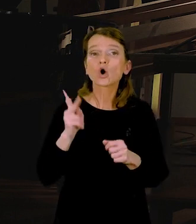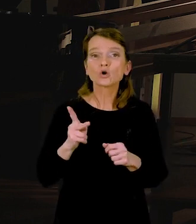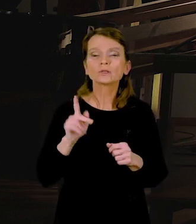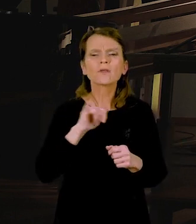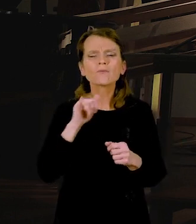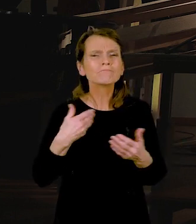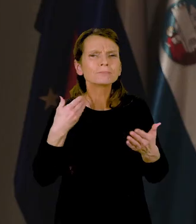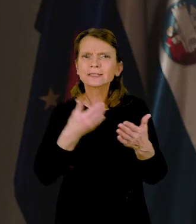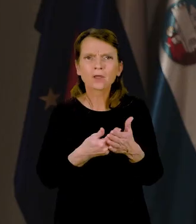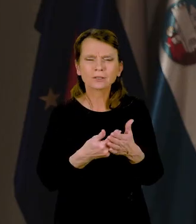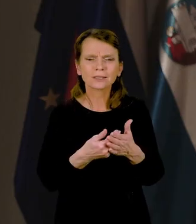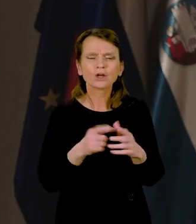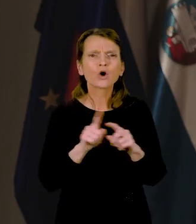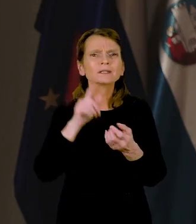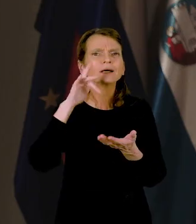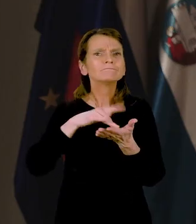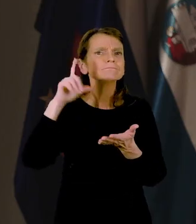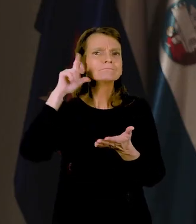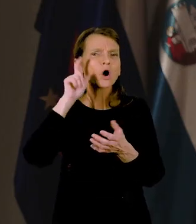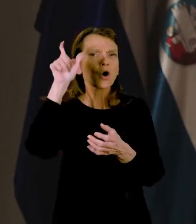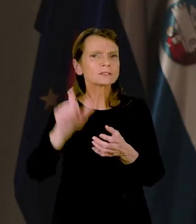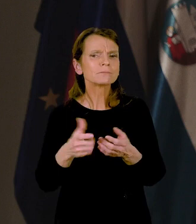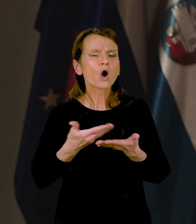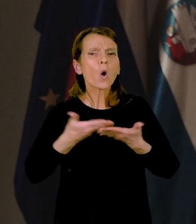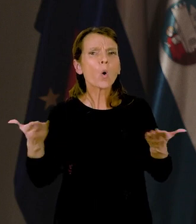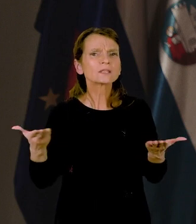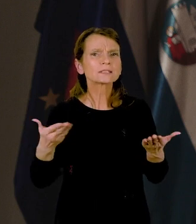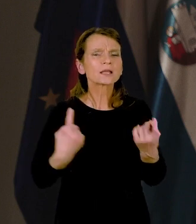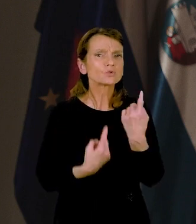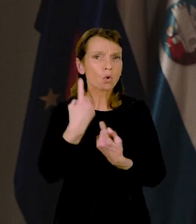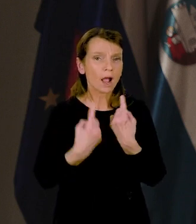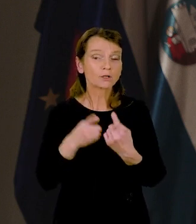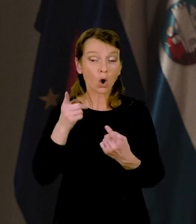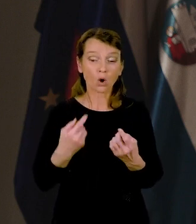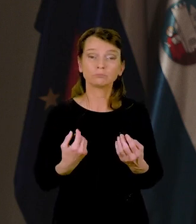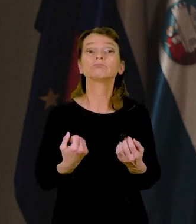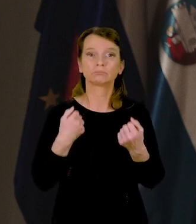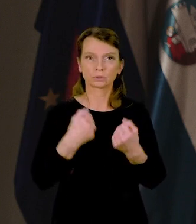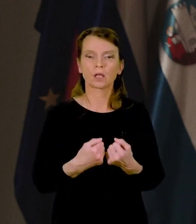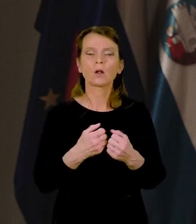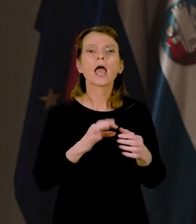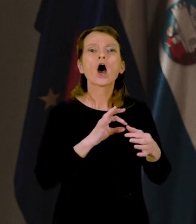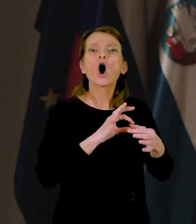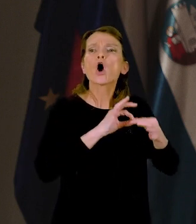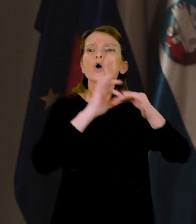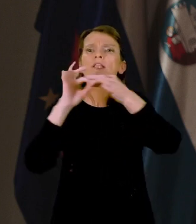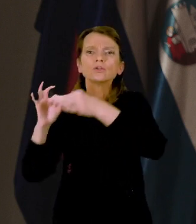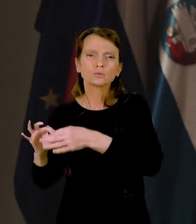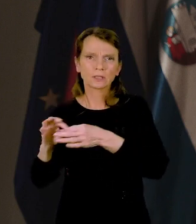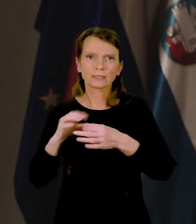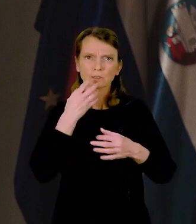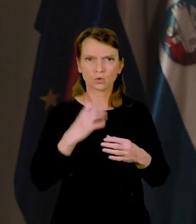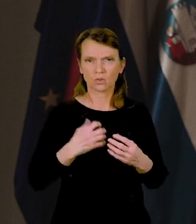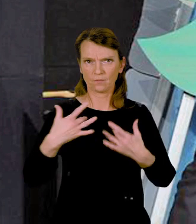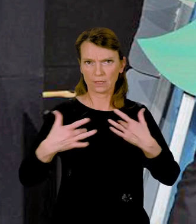vse prisoten in kot središčna osebnost odrskega dogajanja vzpostavlja kontinuiteto v zgodovini gledališča